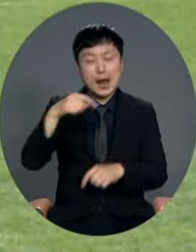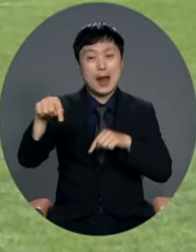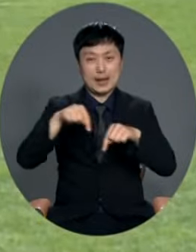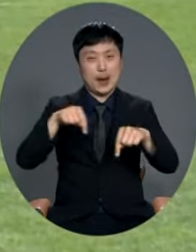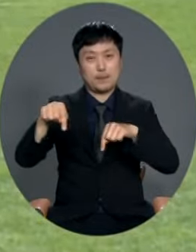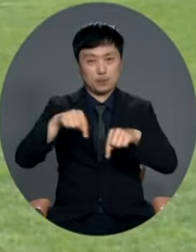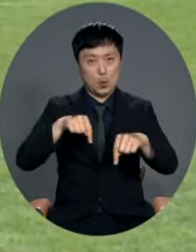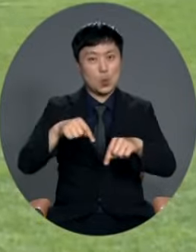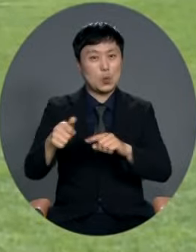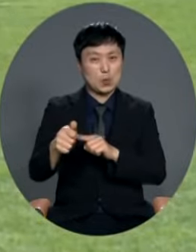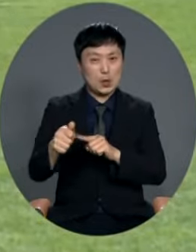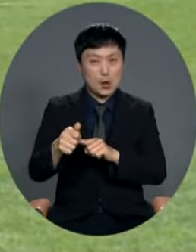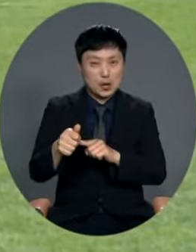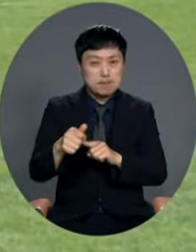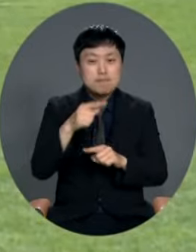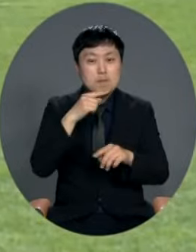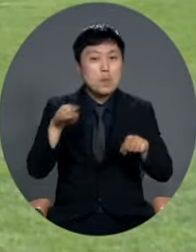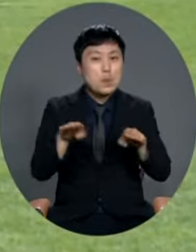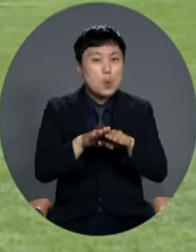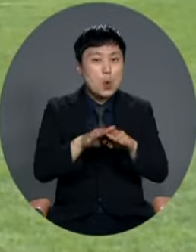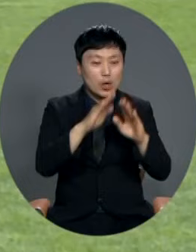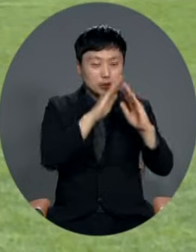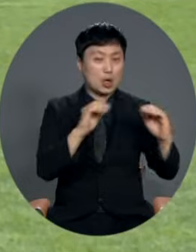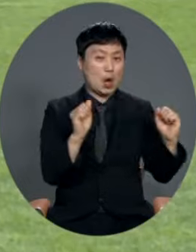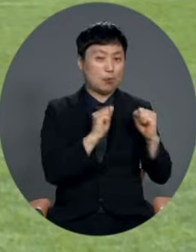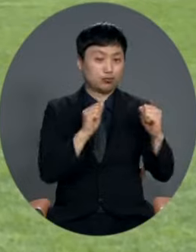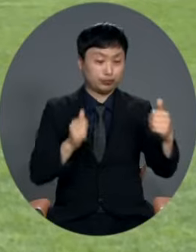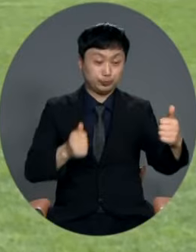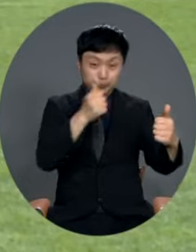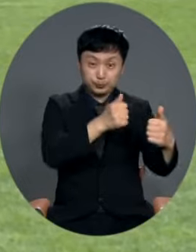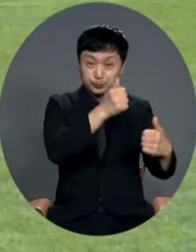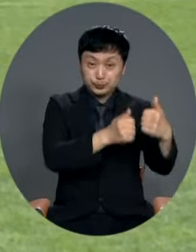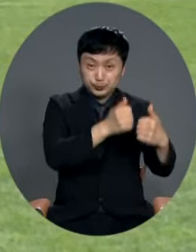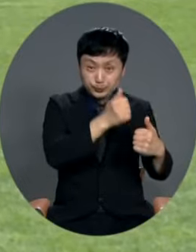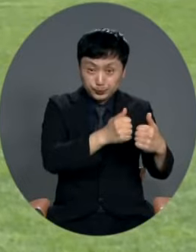박창현 감독은 오는 일요일 전북현대와의 원정 경기를